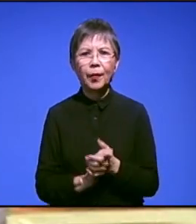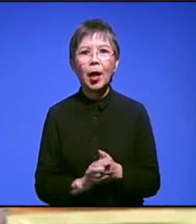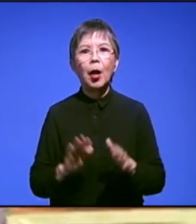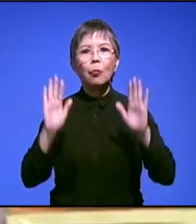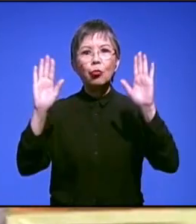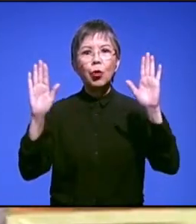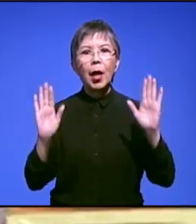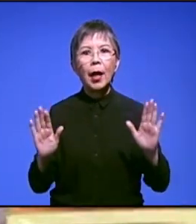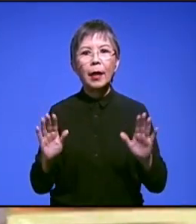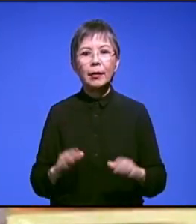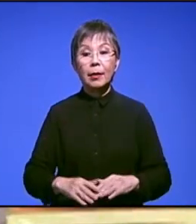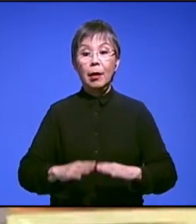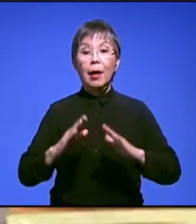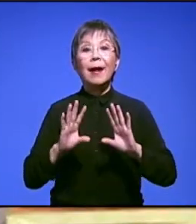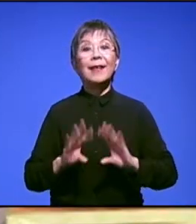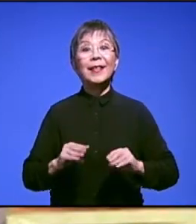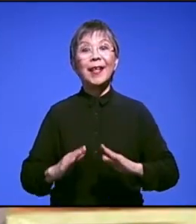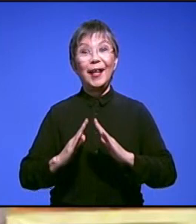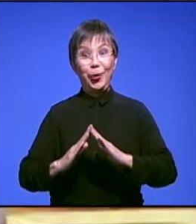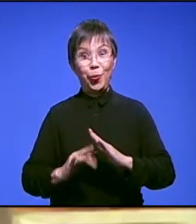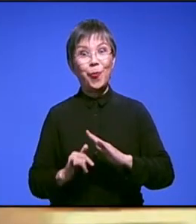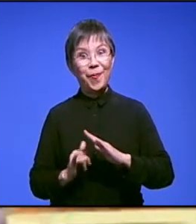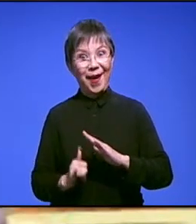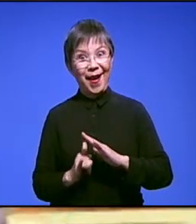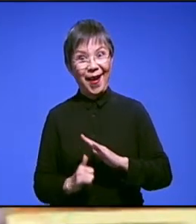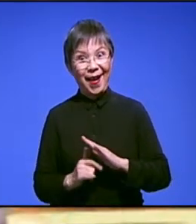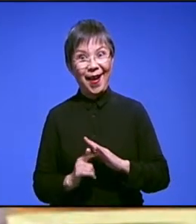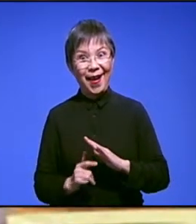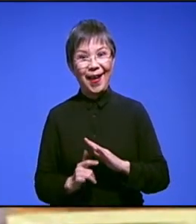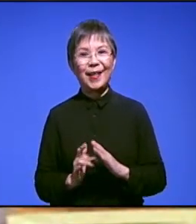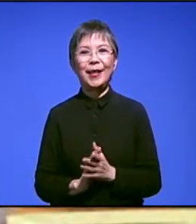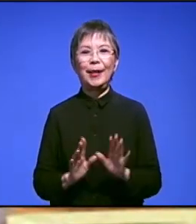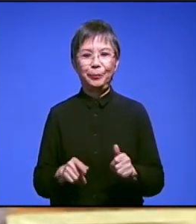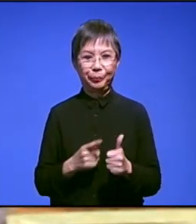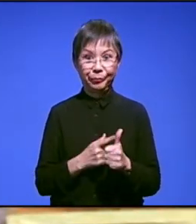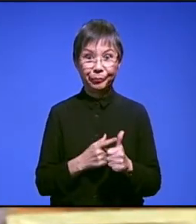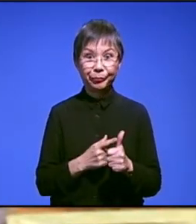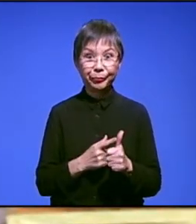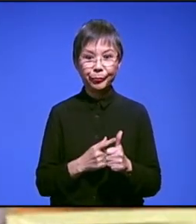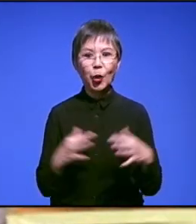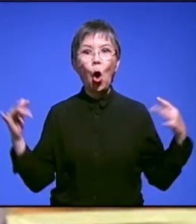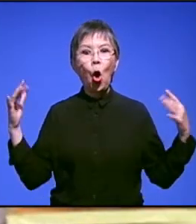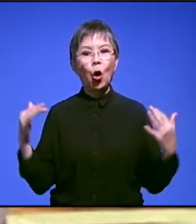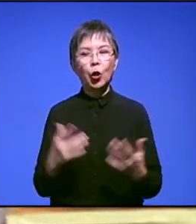budaya work from home misalnya kan gitu. Orang kemudian rame-rame